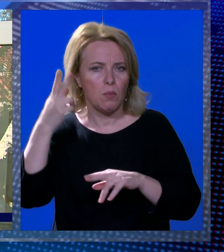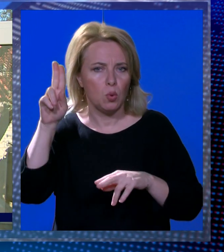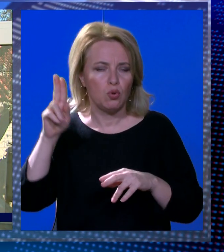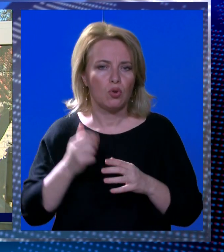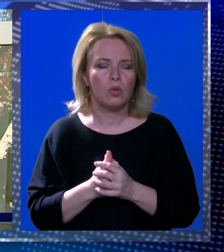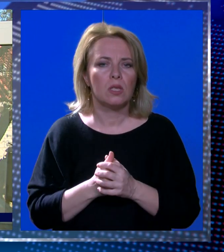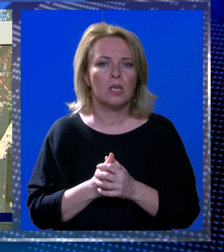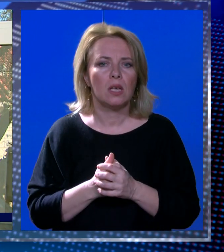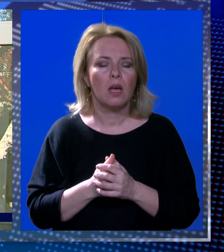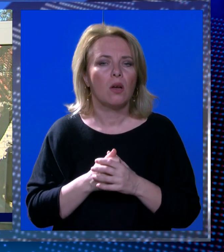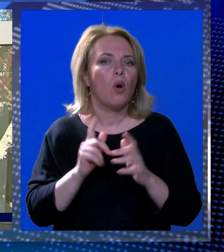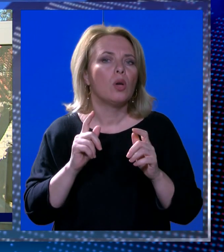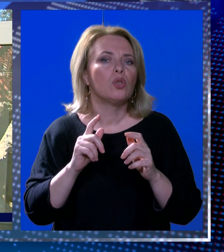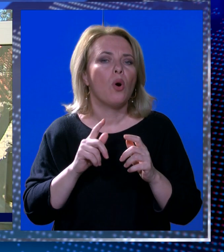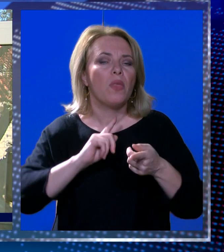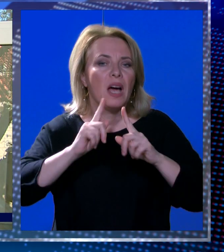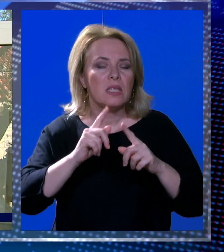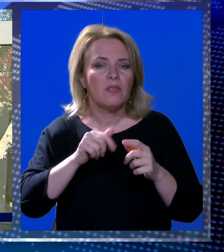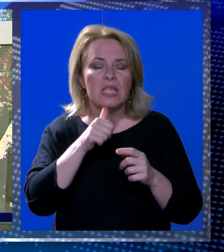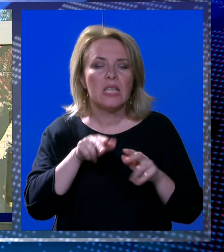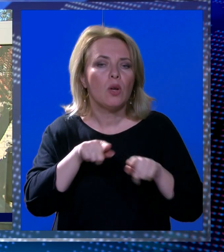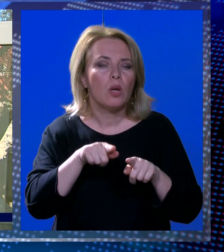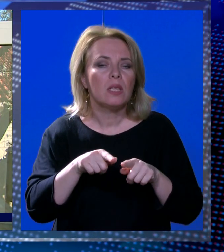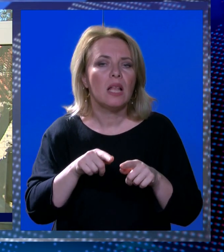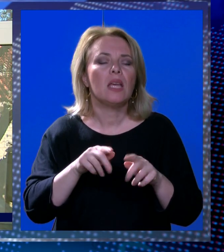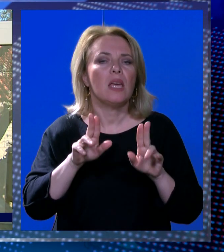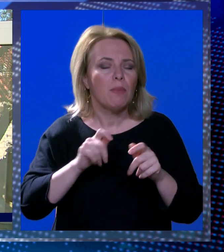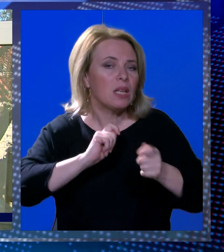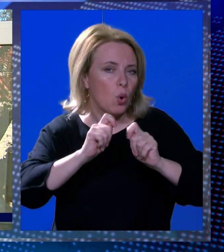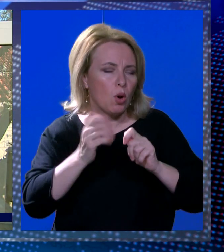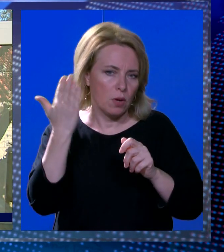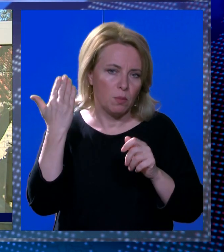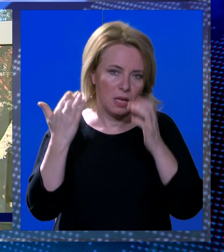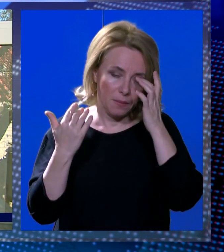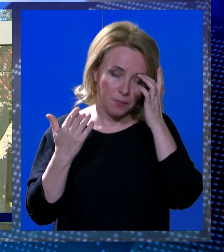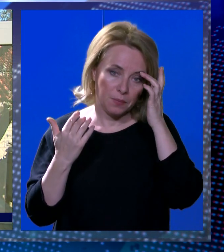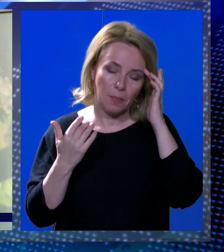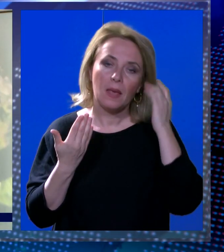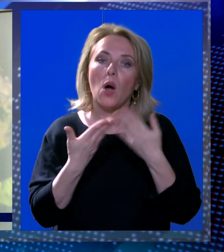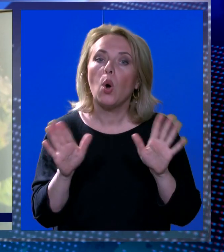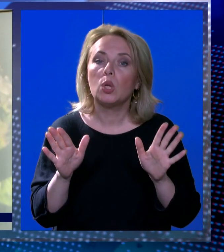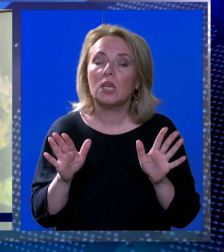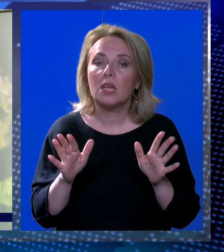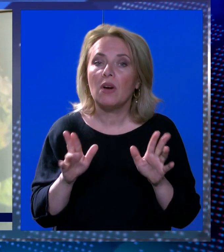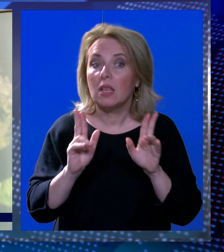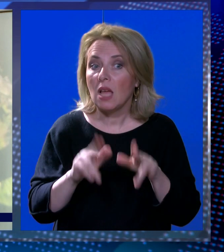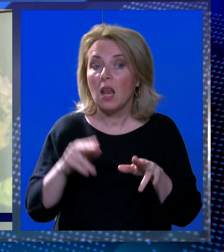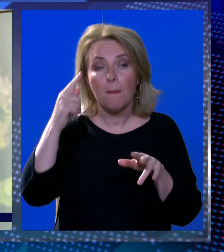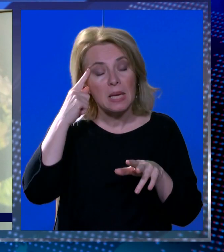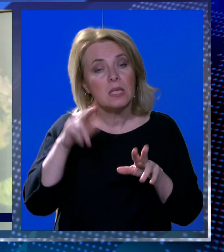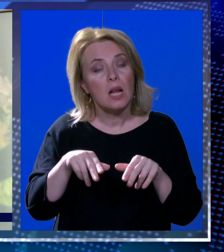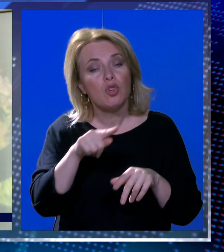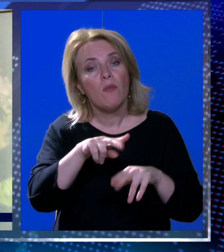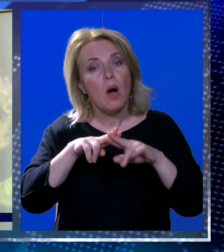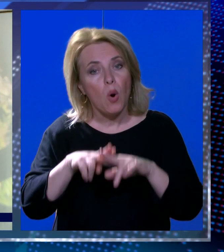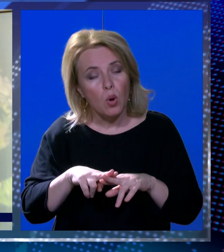i roditelji dogovorno imali kad se radi o pravdanju učenika. Otkriva i smatrali kako